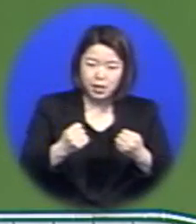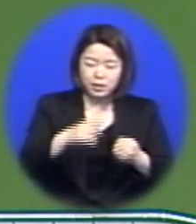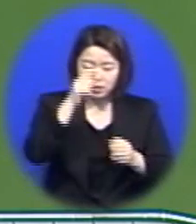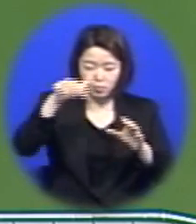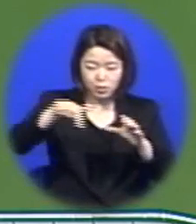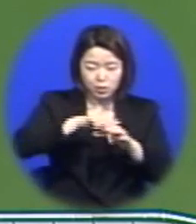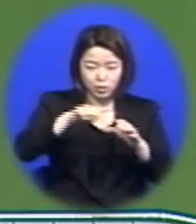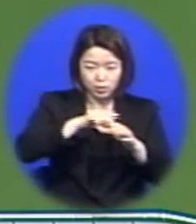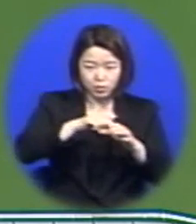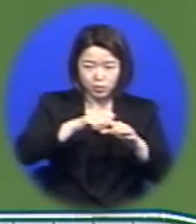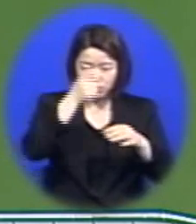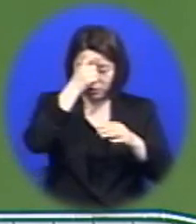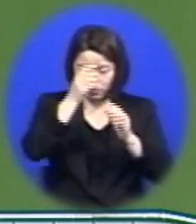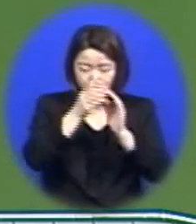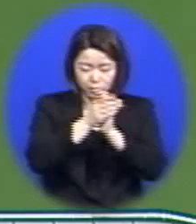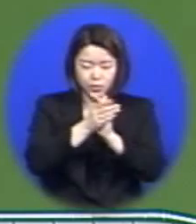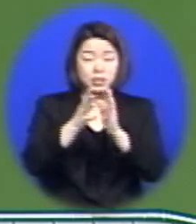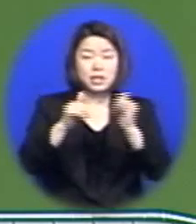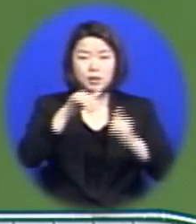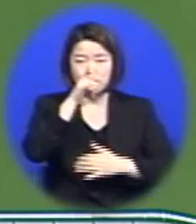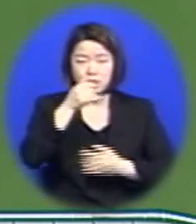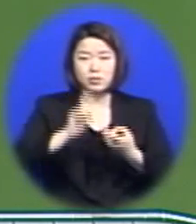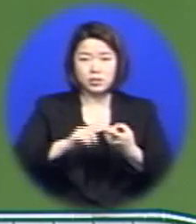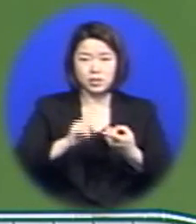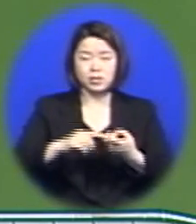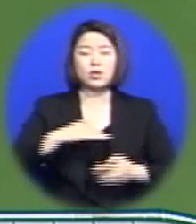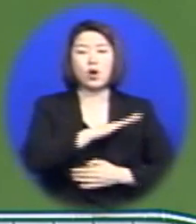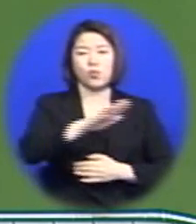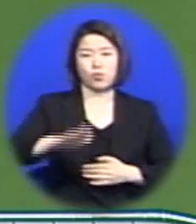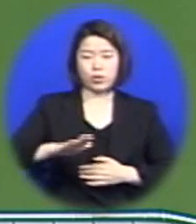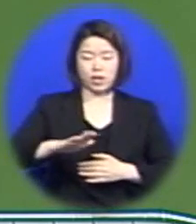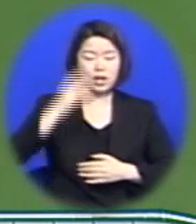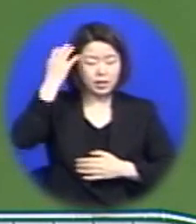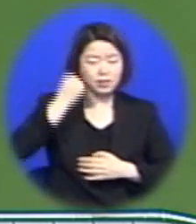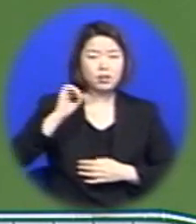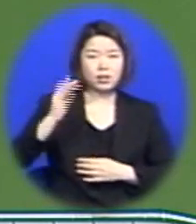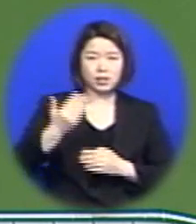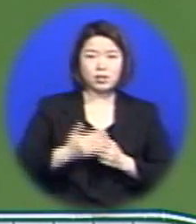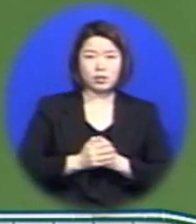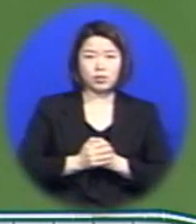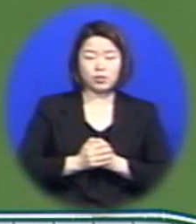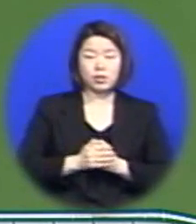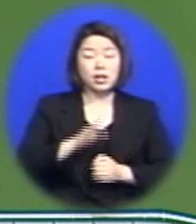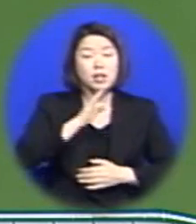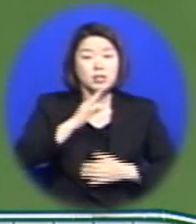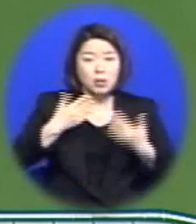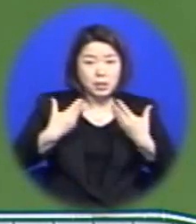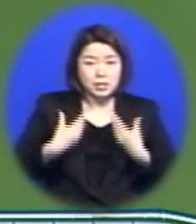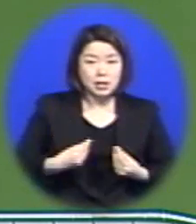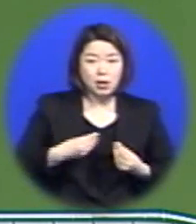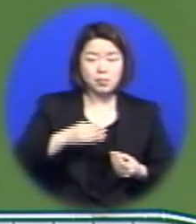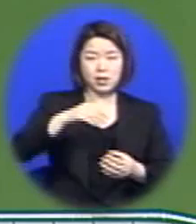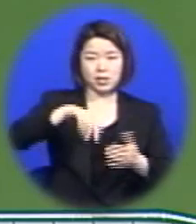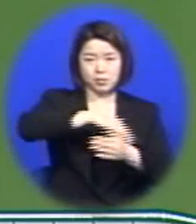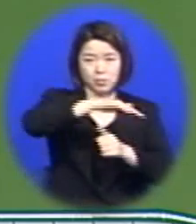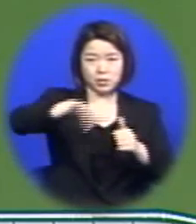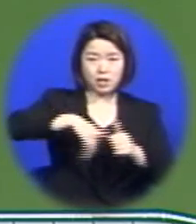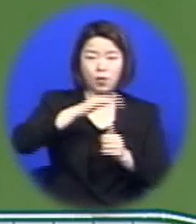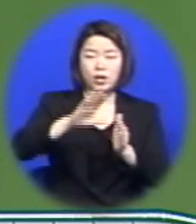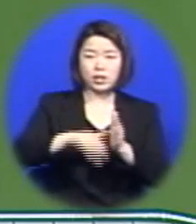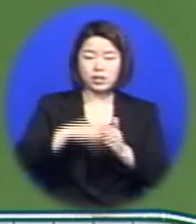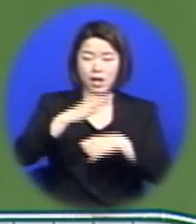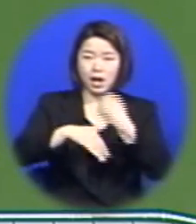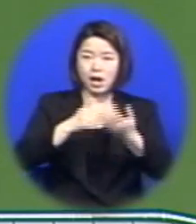두셨는지 우리가 기억하는 거라니까요 그러면 여러분 정말 절망적인 상황에서 하나님께